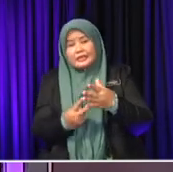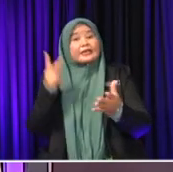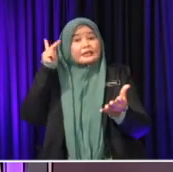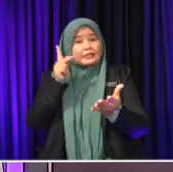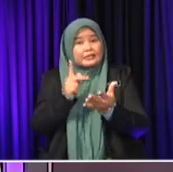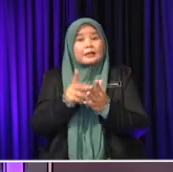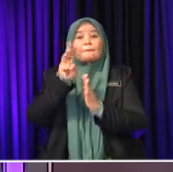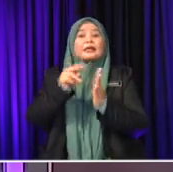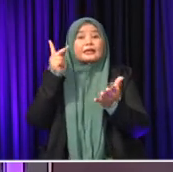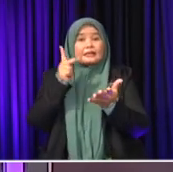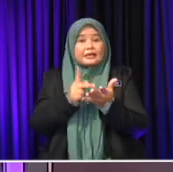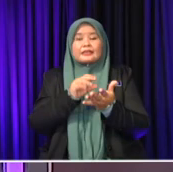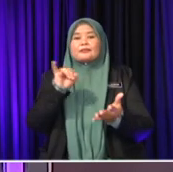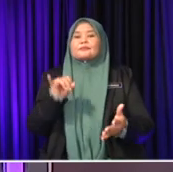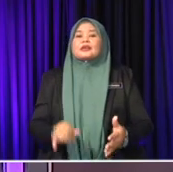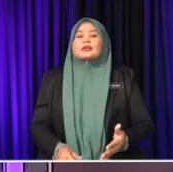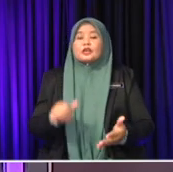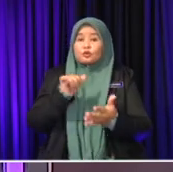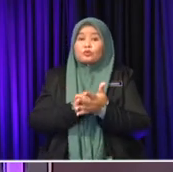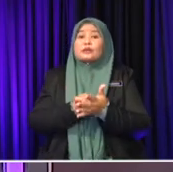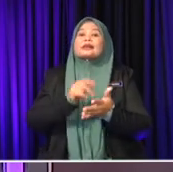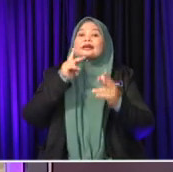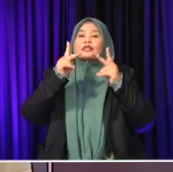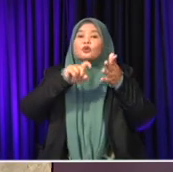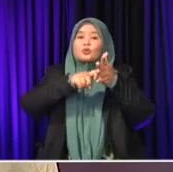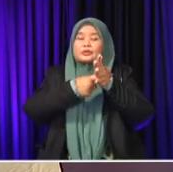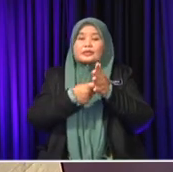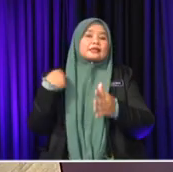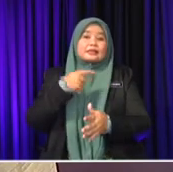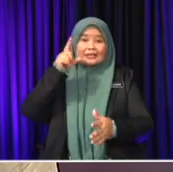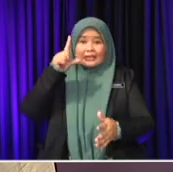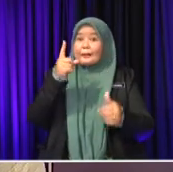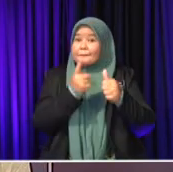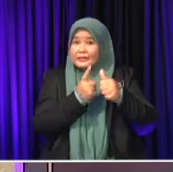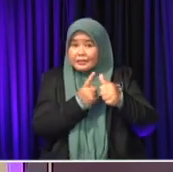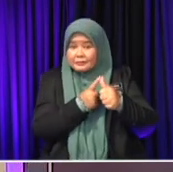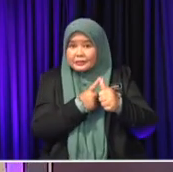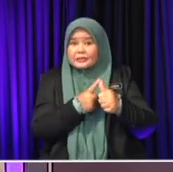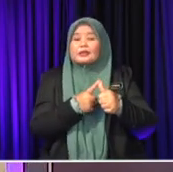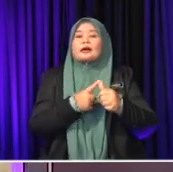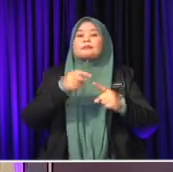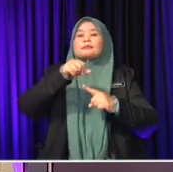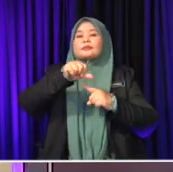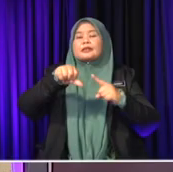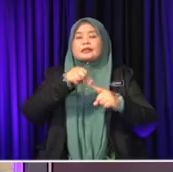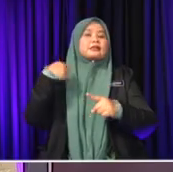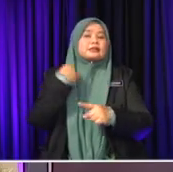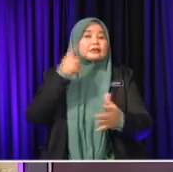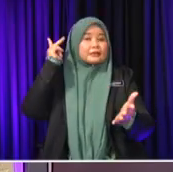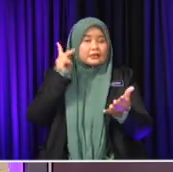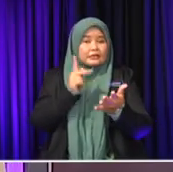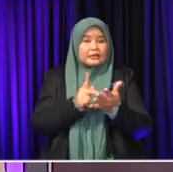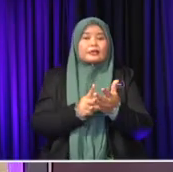saling mengenali itu dipunya kata kunci dia jadi kita lihat yang pertama apabila kita mengenal dia